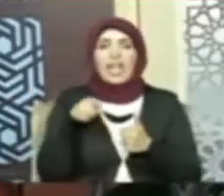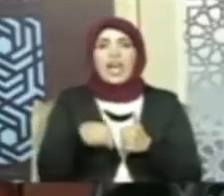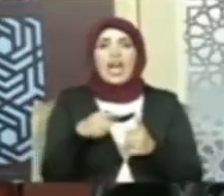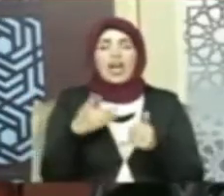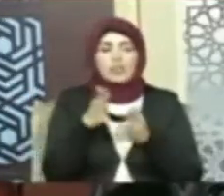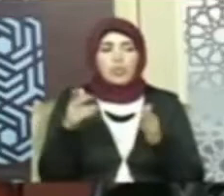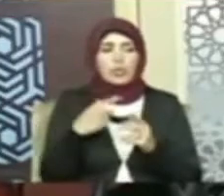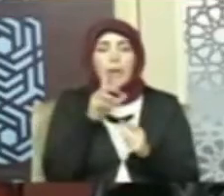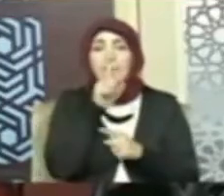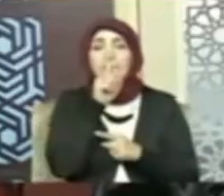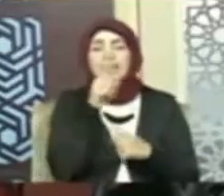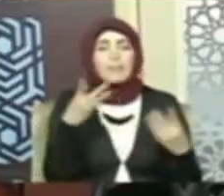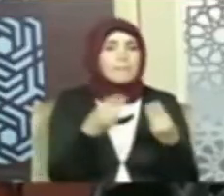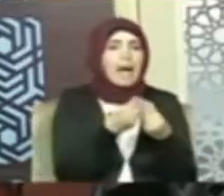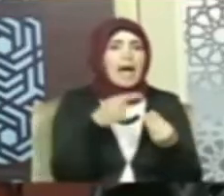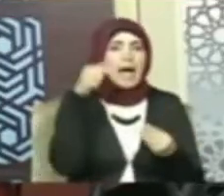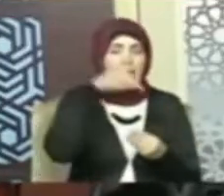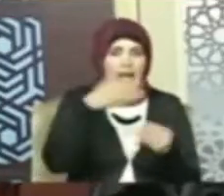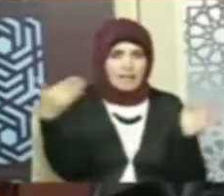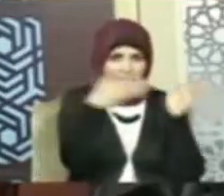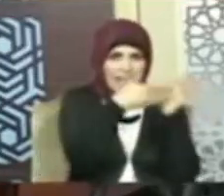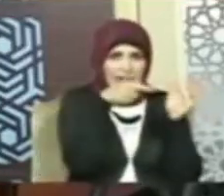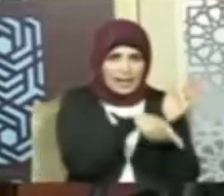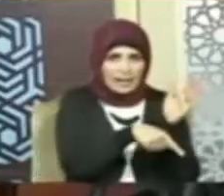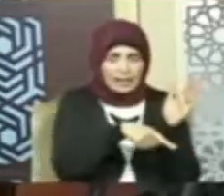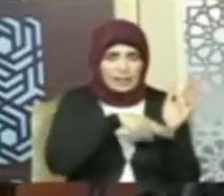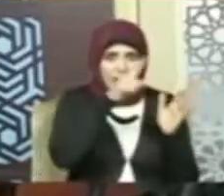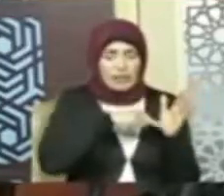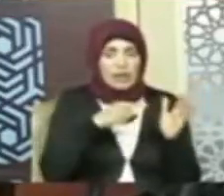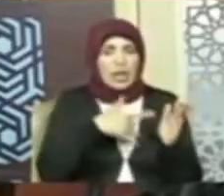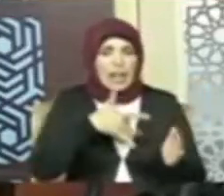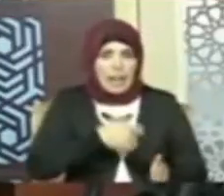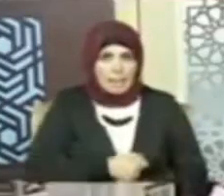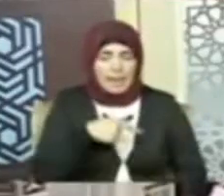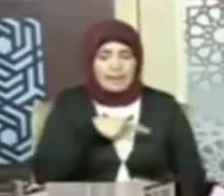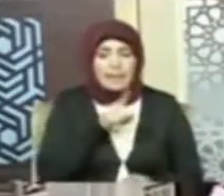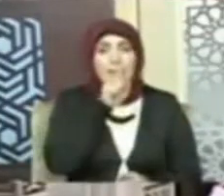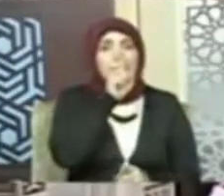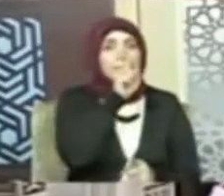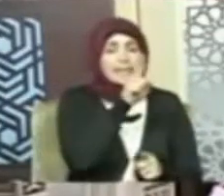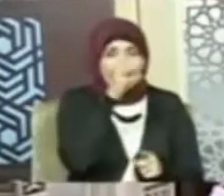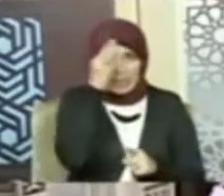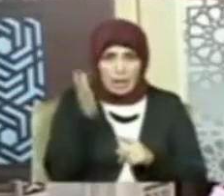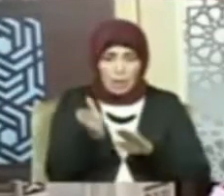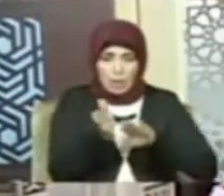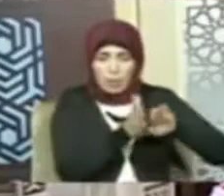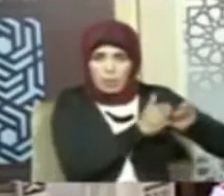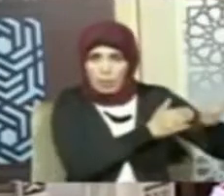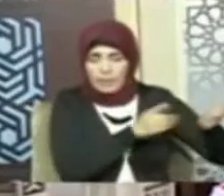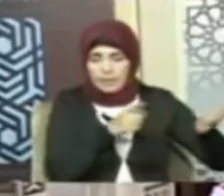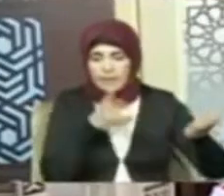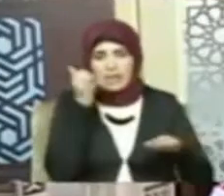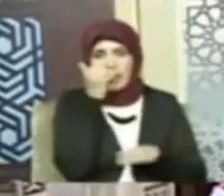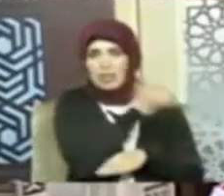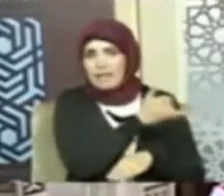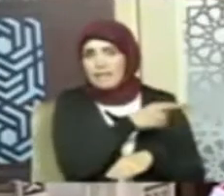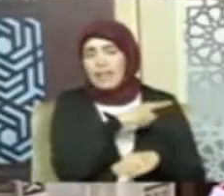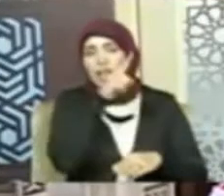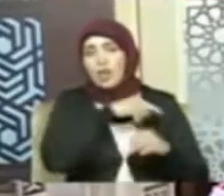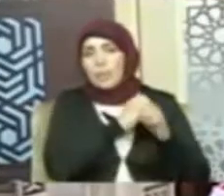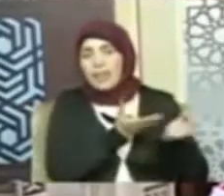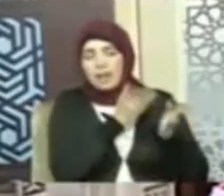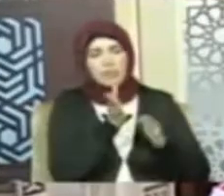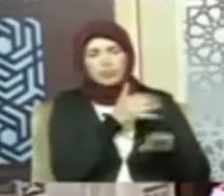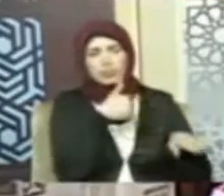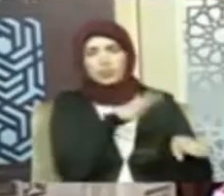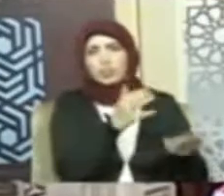الآخرة أما أن تغفل عن الآخرة وتصبح الدنيا همك الأوحد فاستمع إلى قوله تعالى